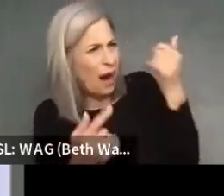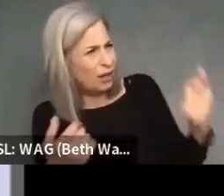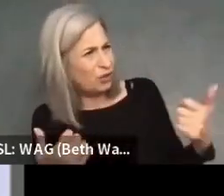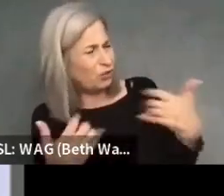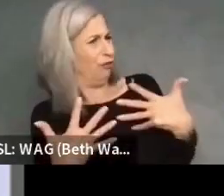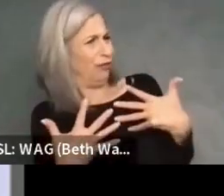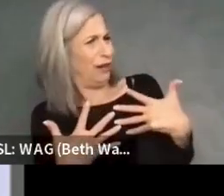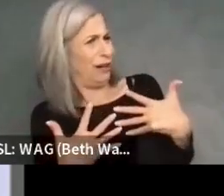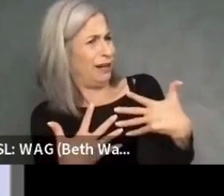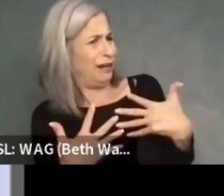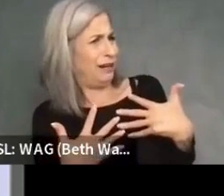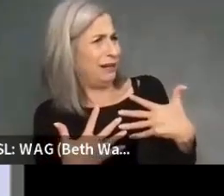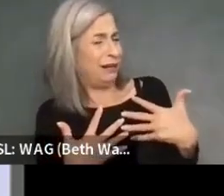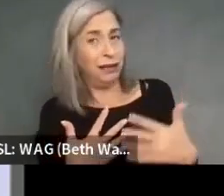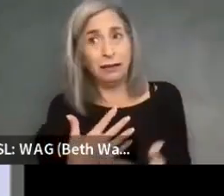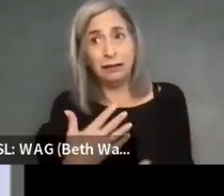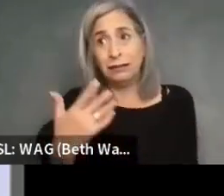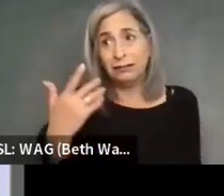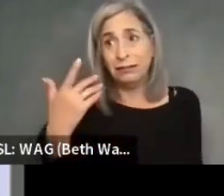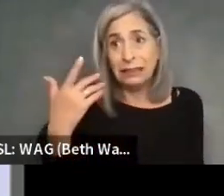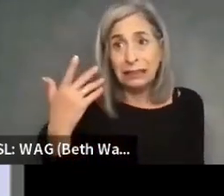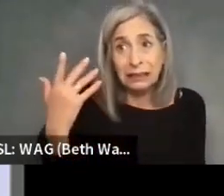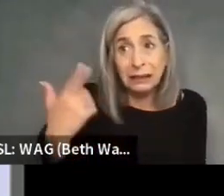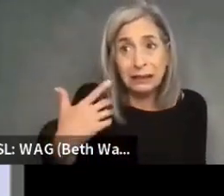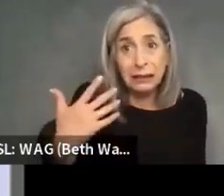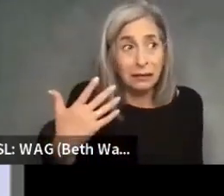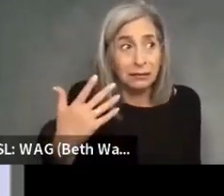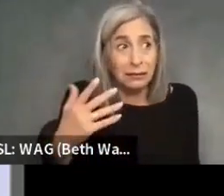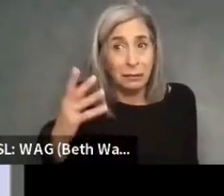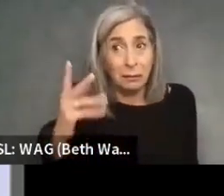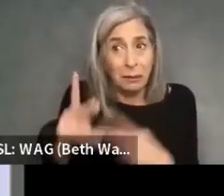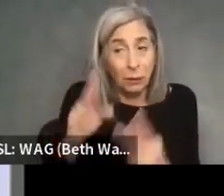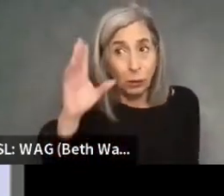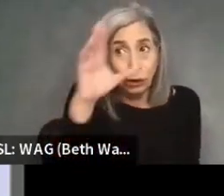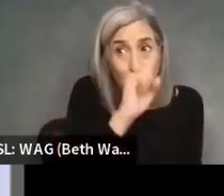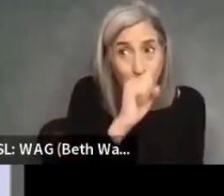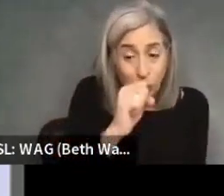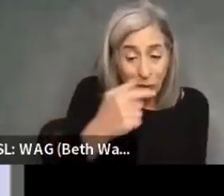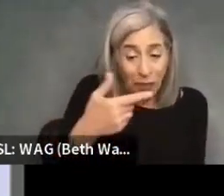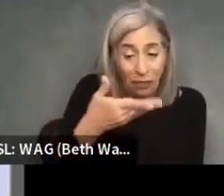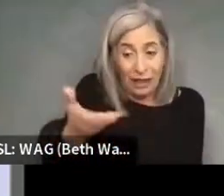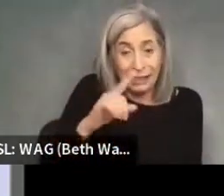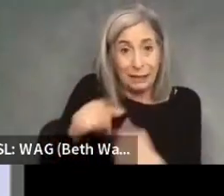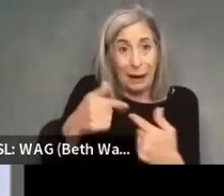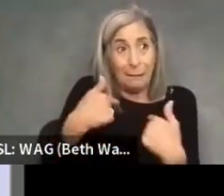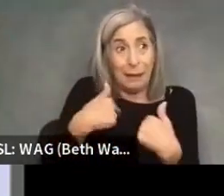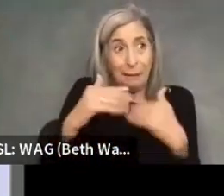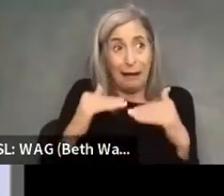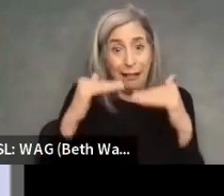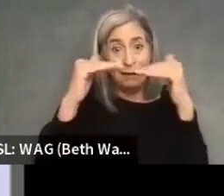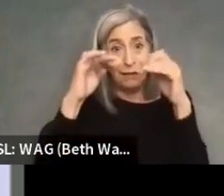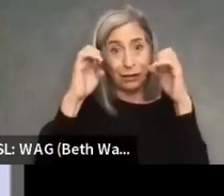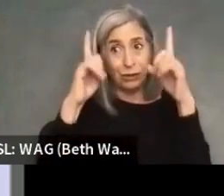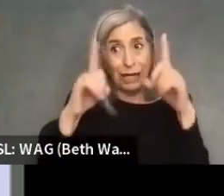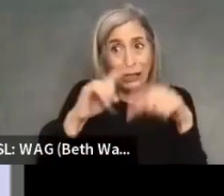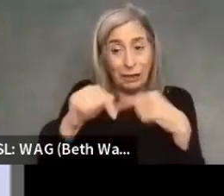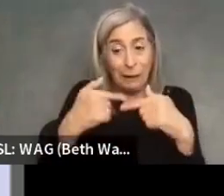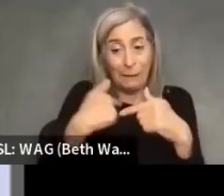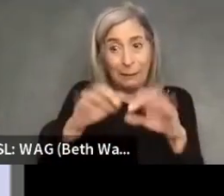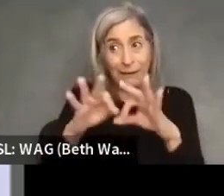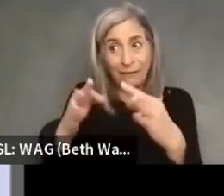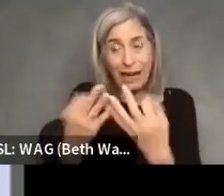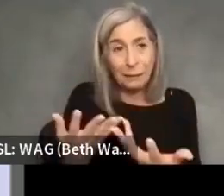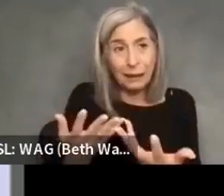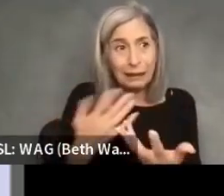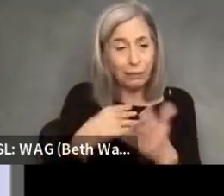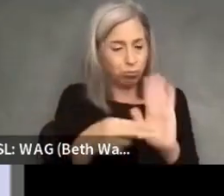他们。主要有两个原因，一个是我害怕，第二个是我不知道我可以有这样子服务。